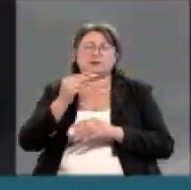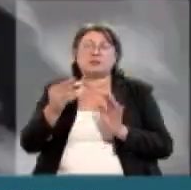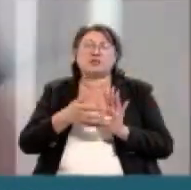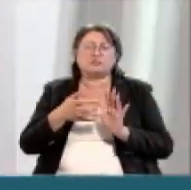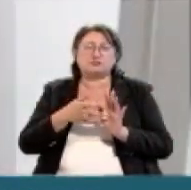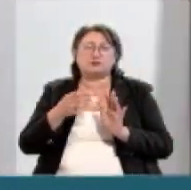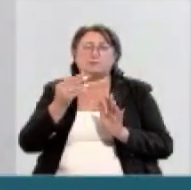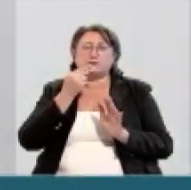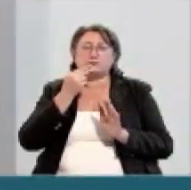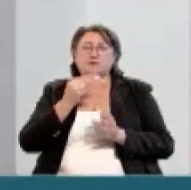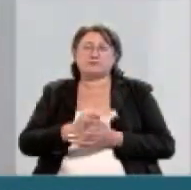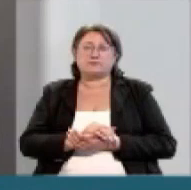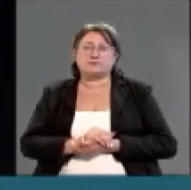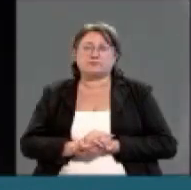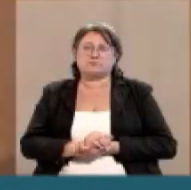өнімдерді жеткізуден тұрды.